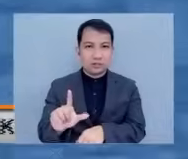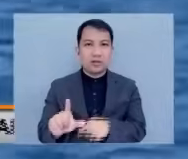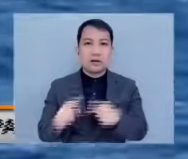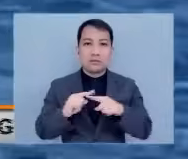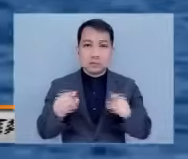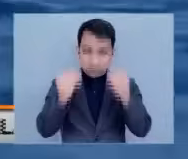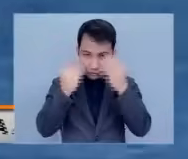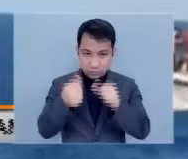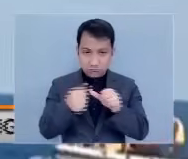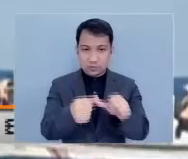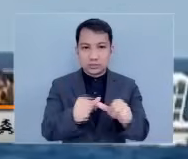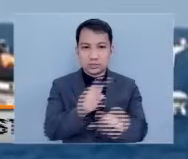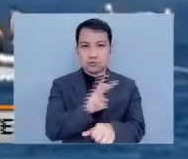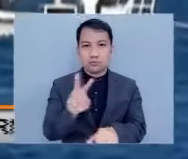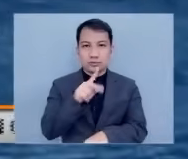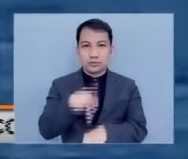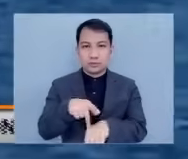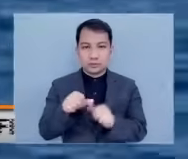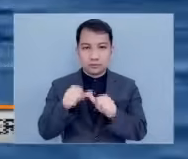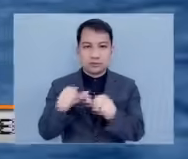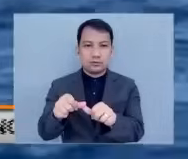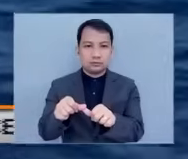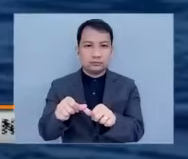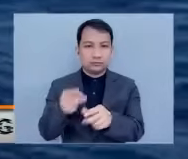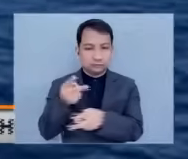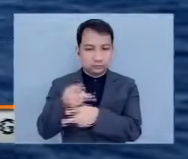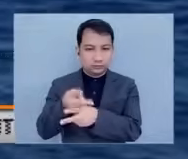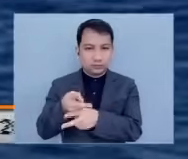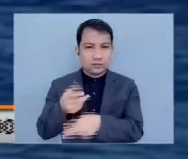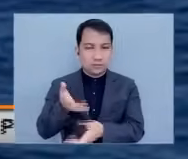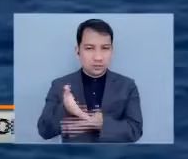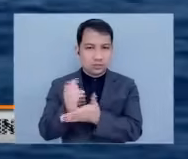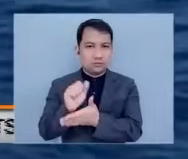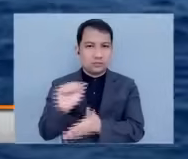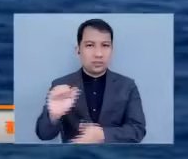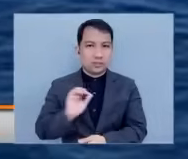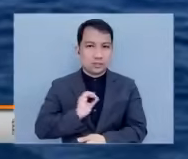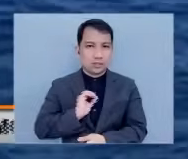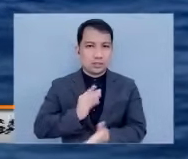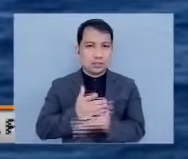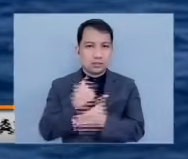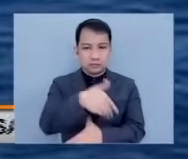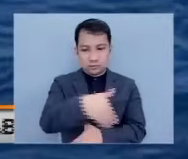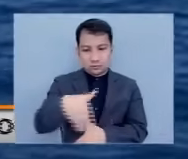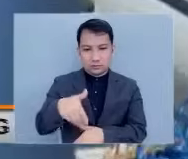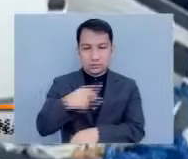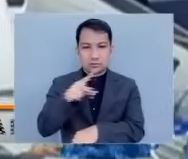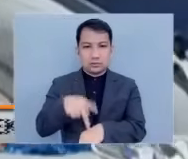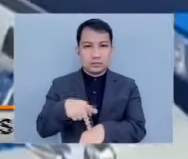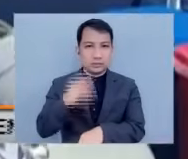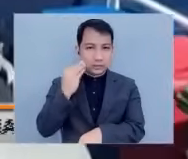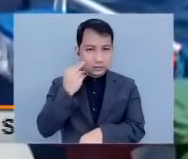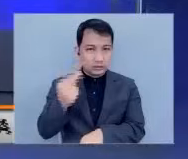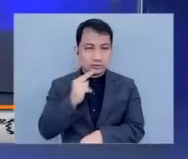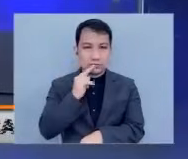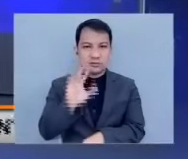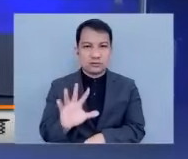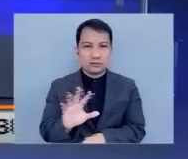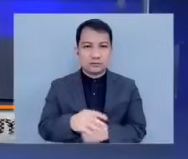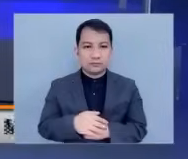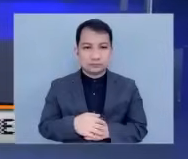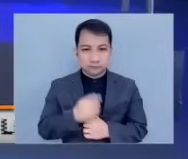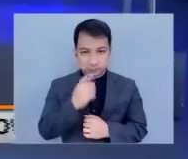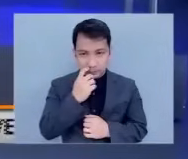Sea para igiit ang ating karapatan dito. Nagbabalita mula sa Frontline, Maricel Halili, News 5.